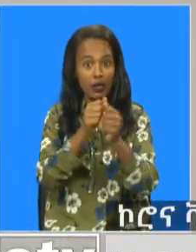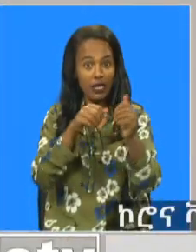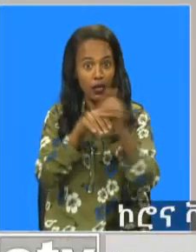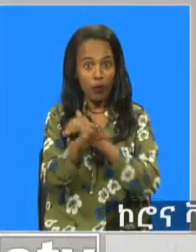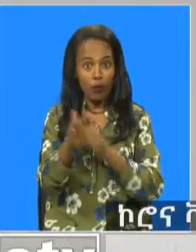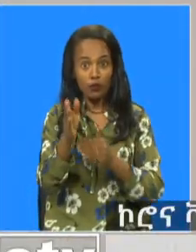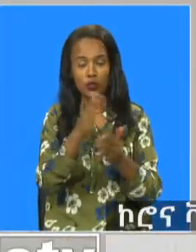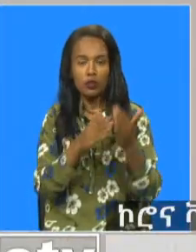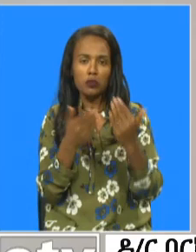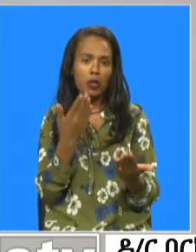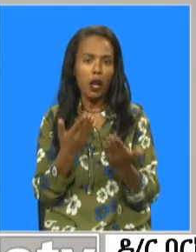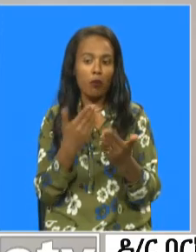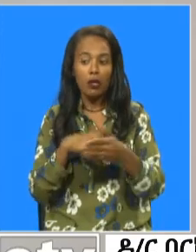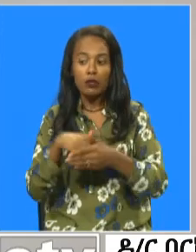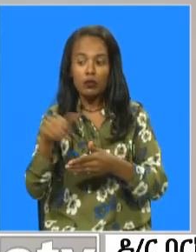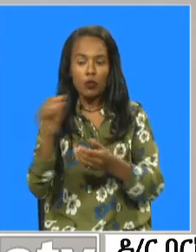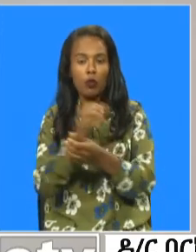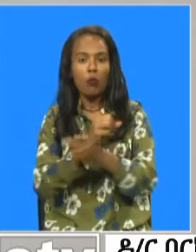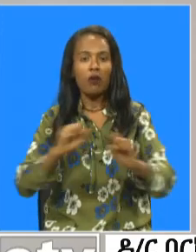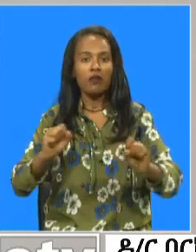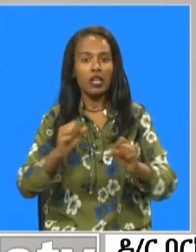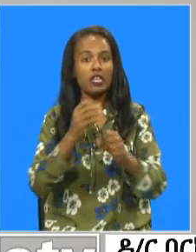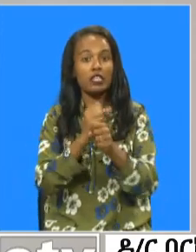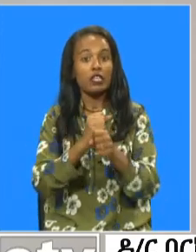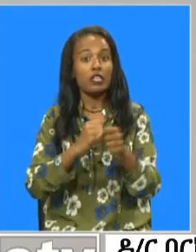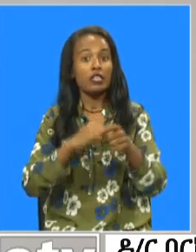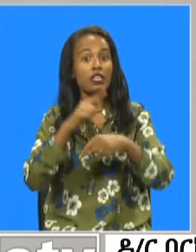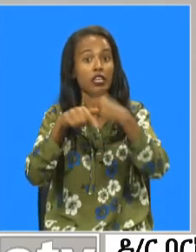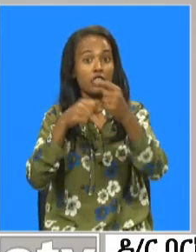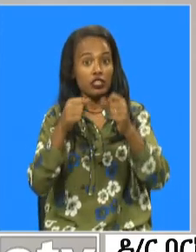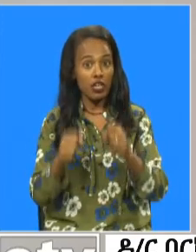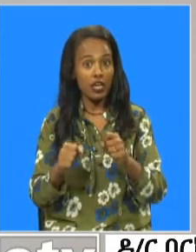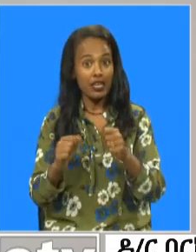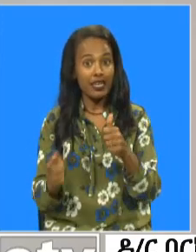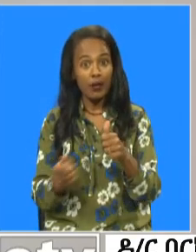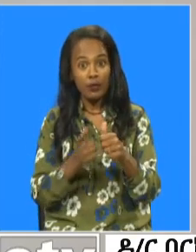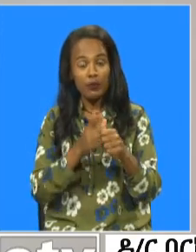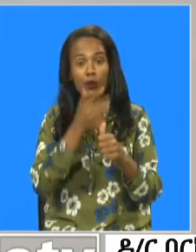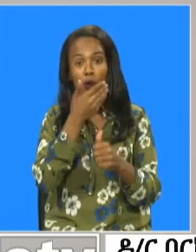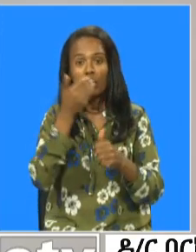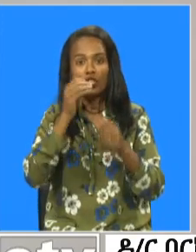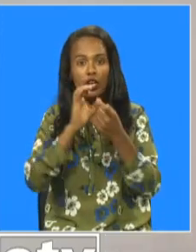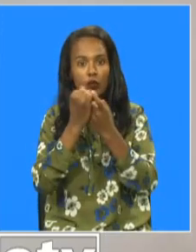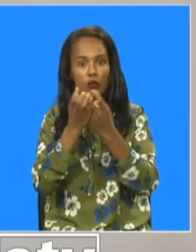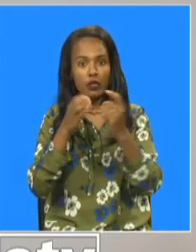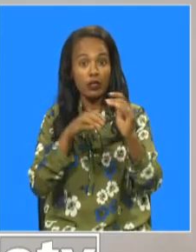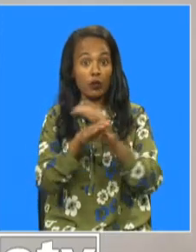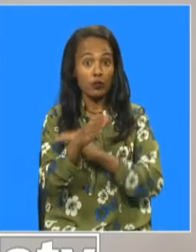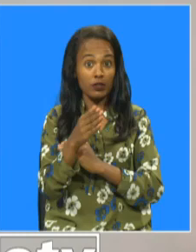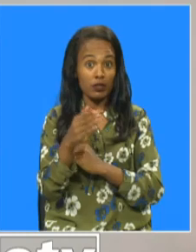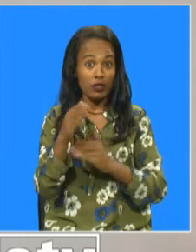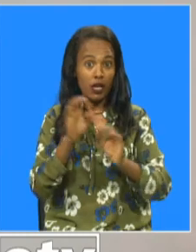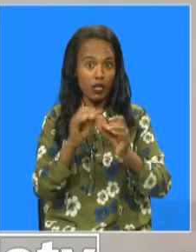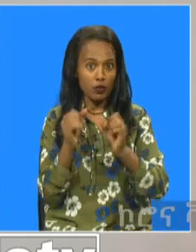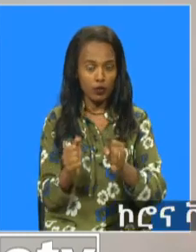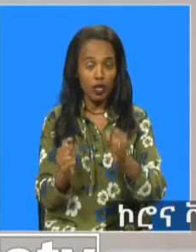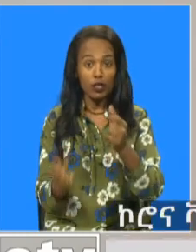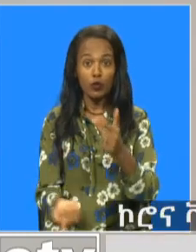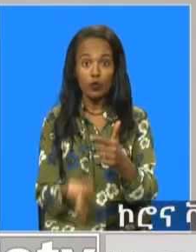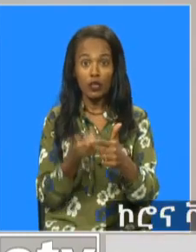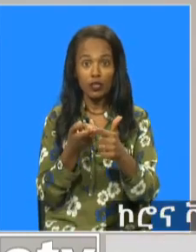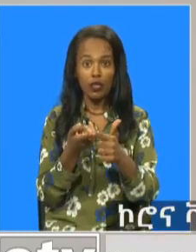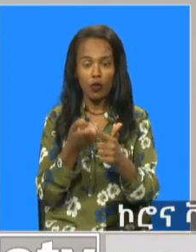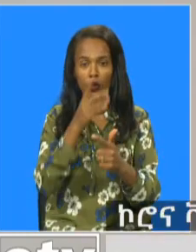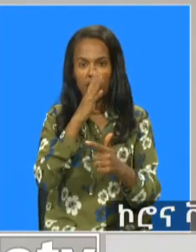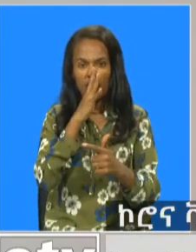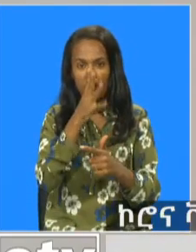ችግር ምናልባት ስንወጣ መፍትሄ ይዘንለት ልንወጣ እንችላለን። ከመጀመሪያው የተሻለ ሁኔታ ውስጥ ልንሆን እንችላለን። ሁለተኛው